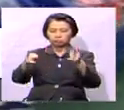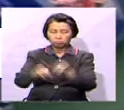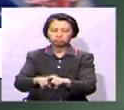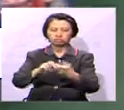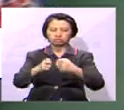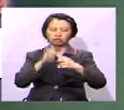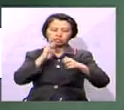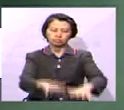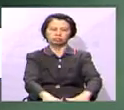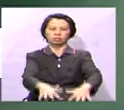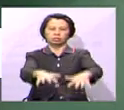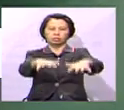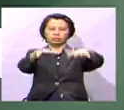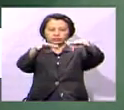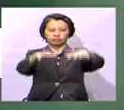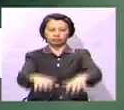banjir.